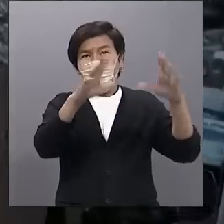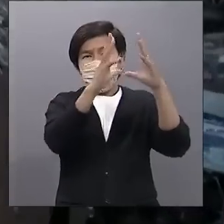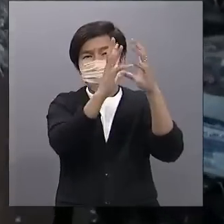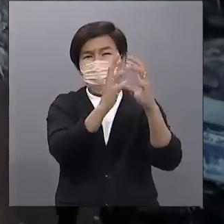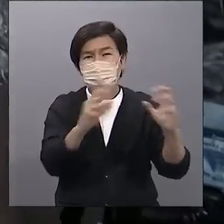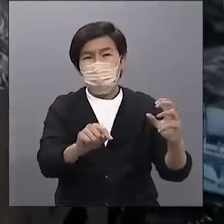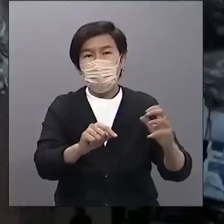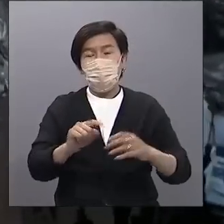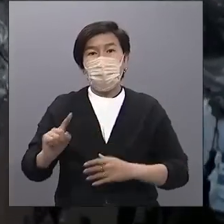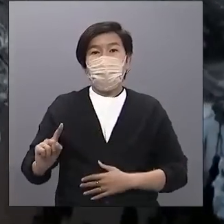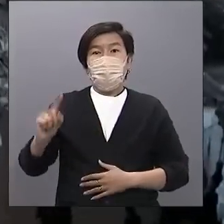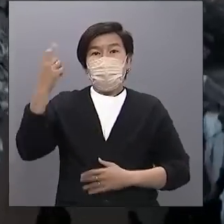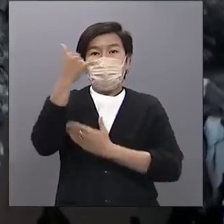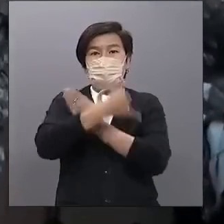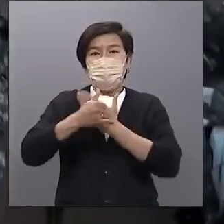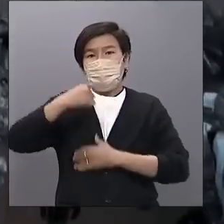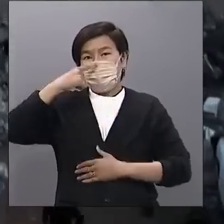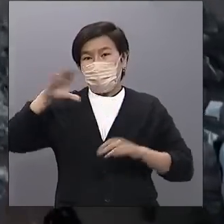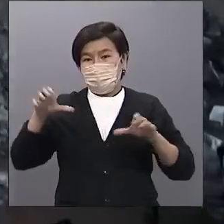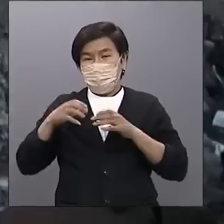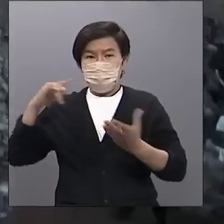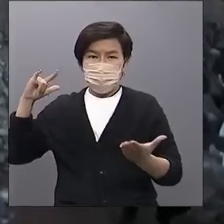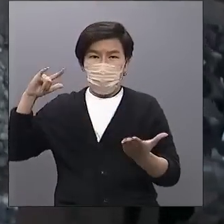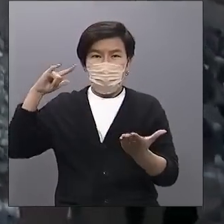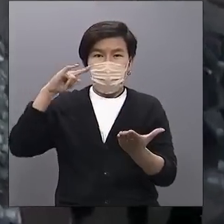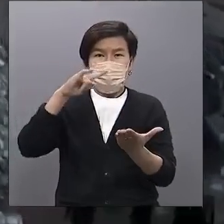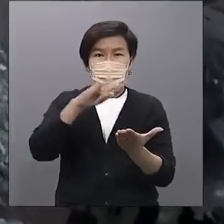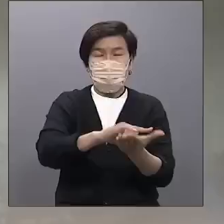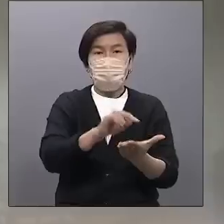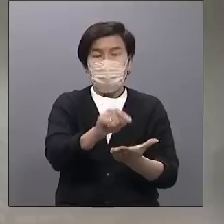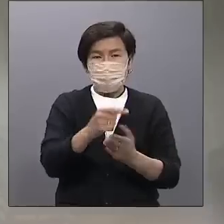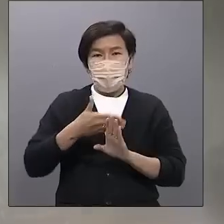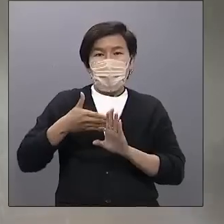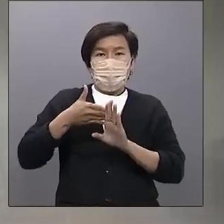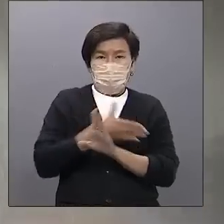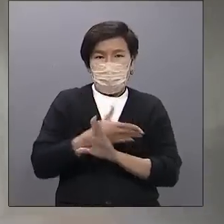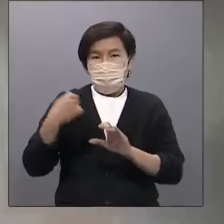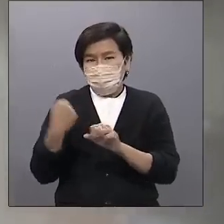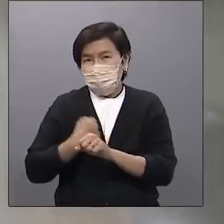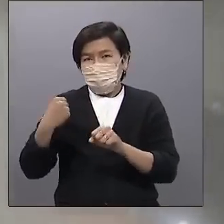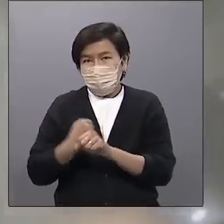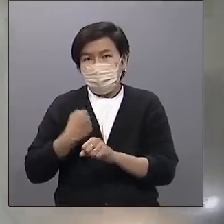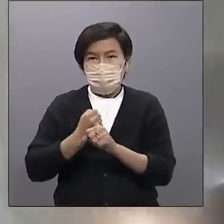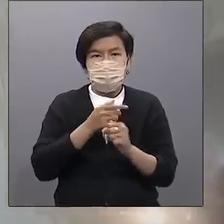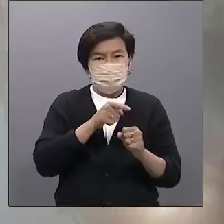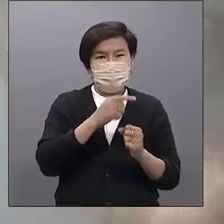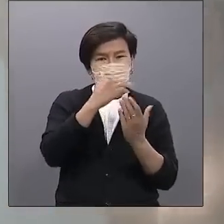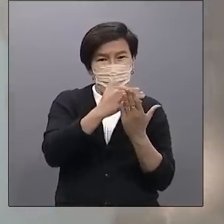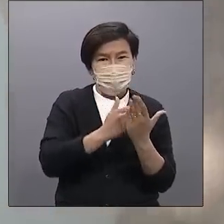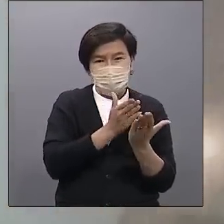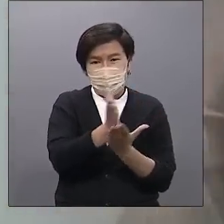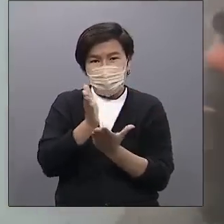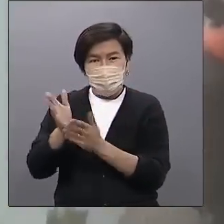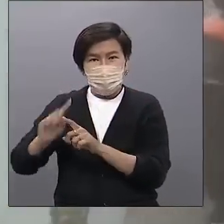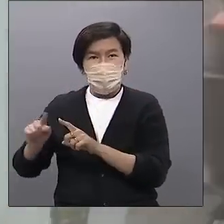ครั้งแรกในต่างประเทศของทีมไทยค่ะแต่ก็ได้ซักซ้อมเตรียมความพร้อมเอาไว้หลายด้านโดยเฉพาะการทำงาน